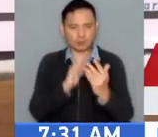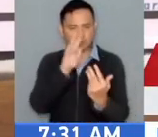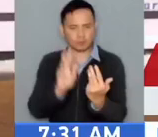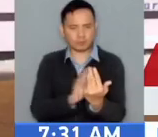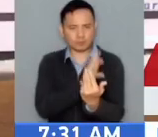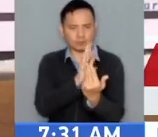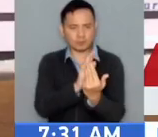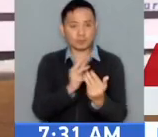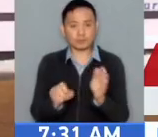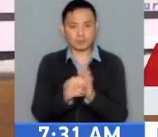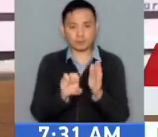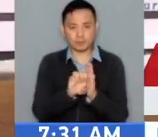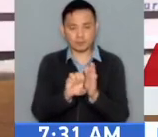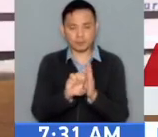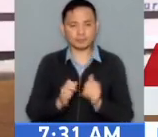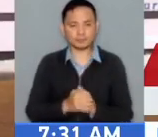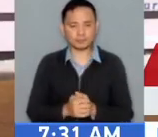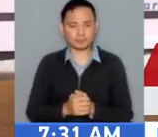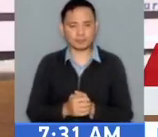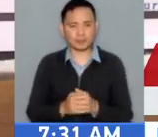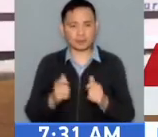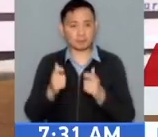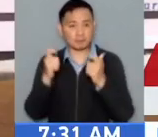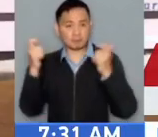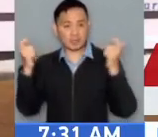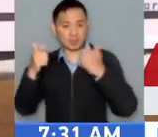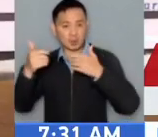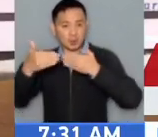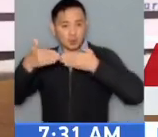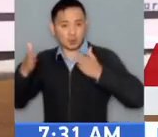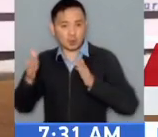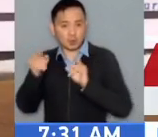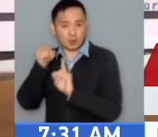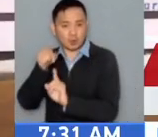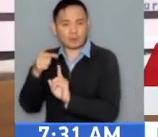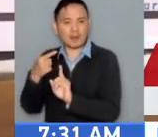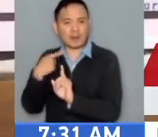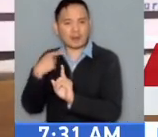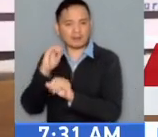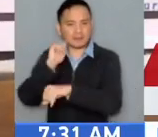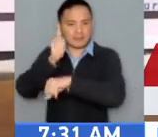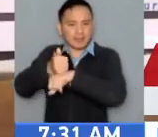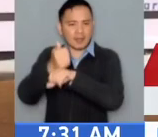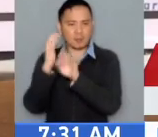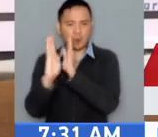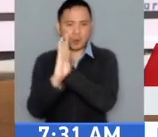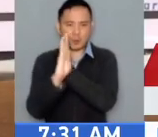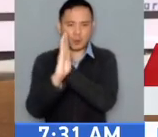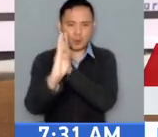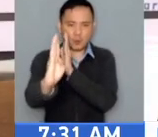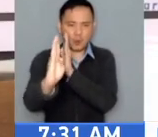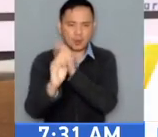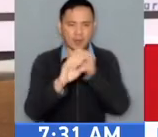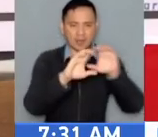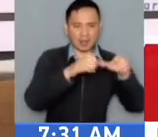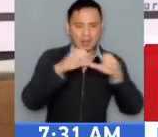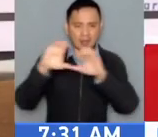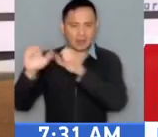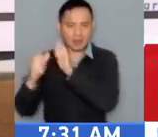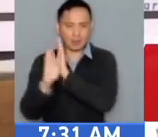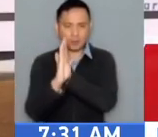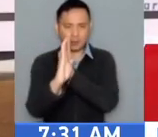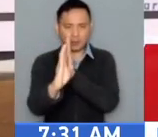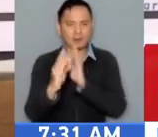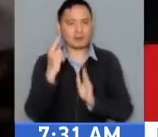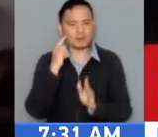nagawa namin na na-partition para lang, but we assigned that in small kids like grade 1 and grade 2. Para sa ganoon